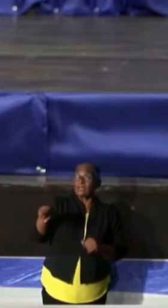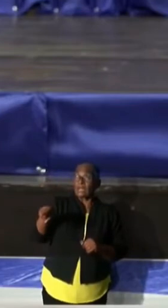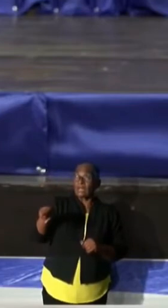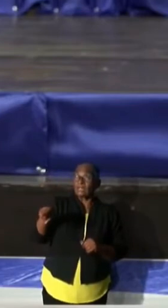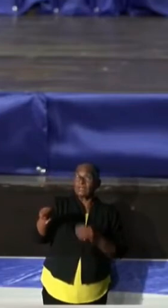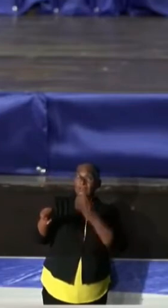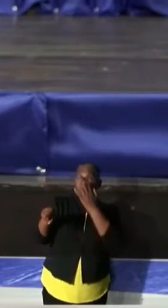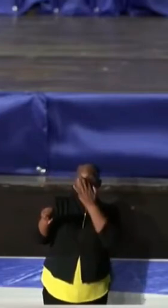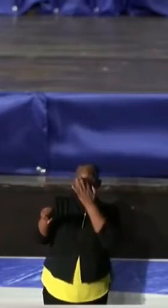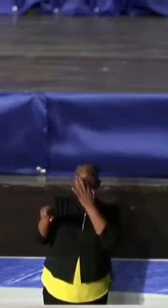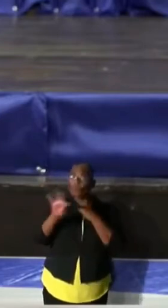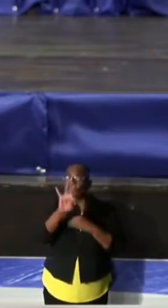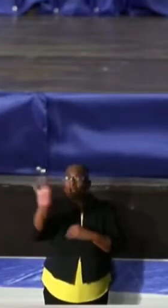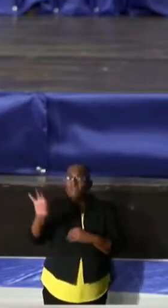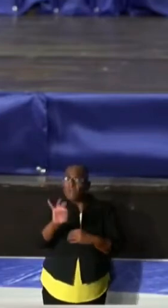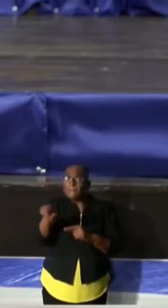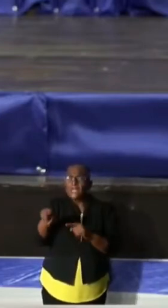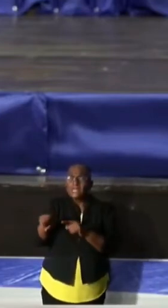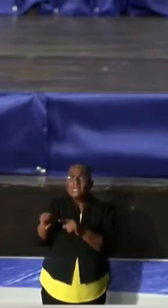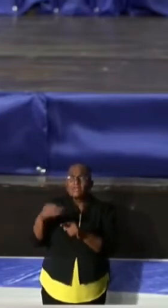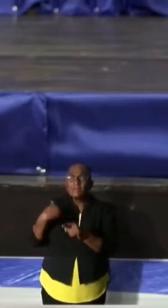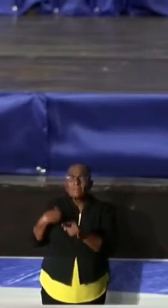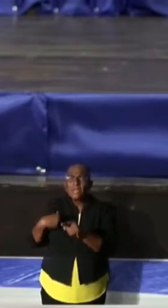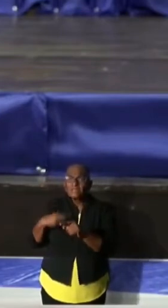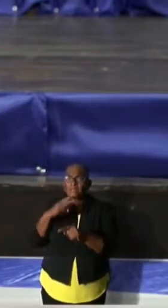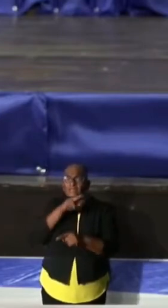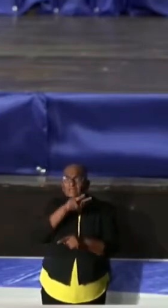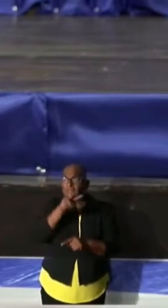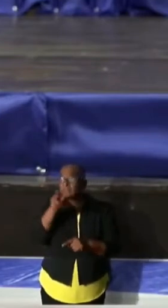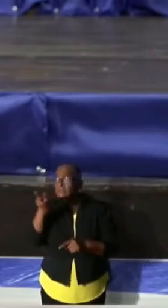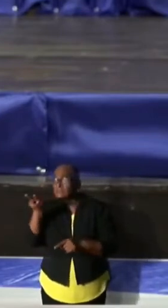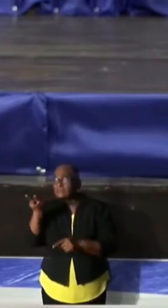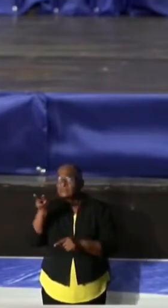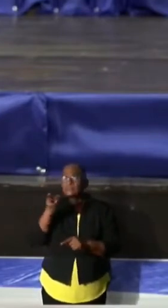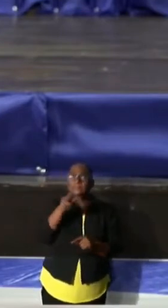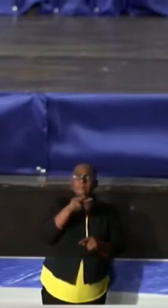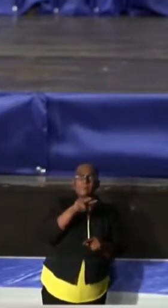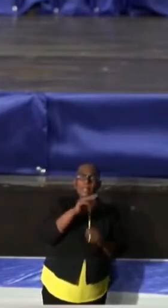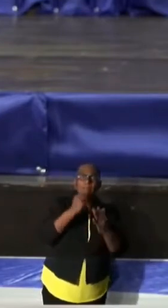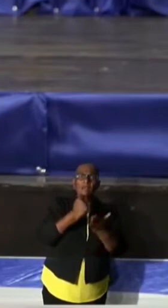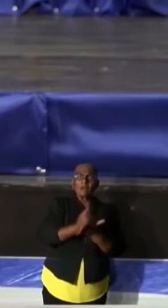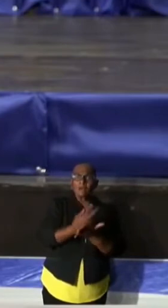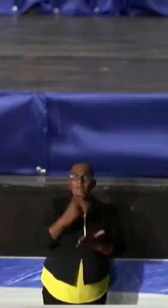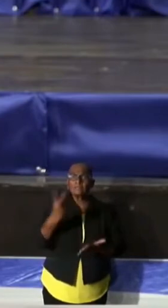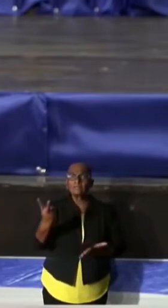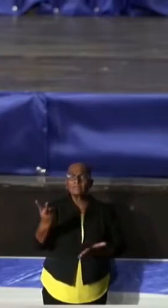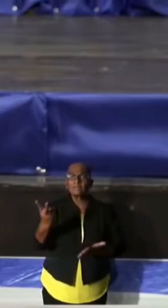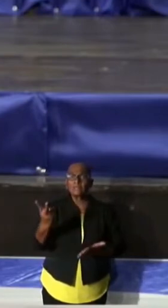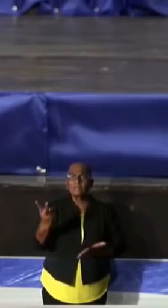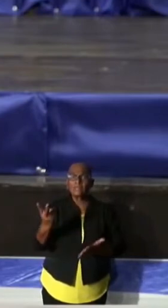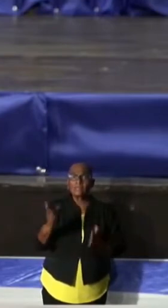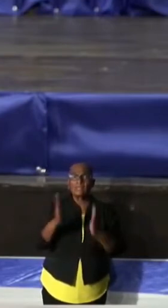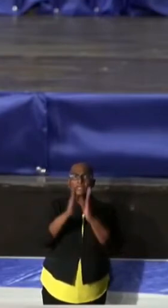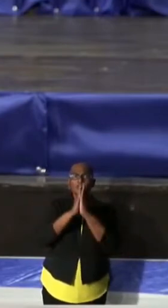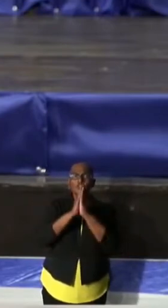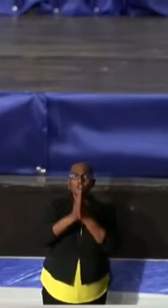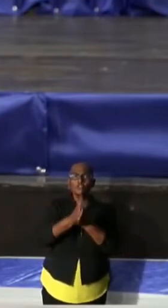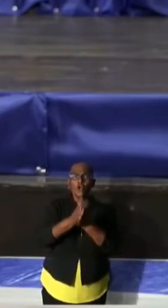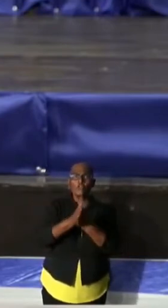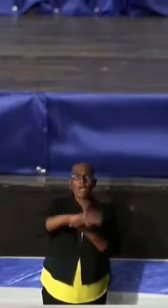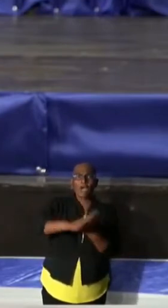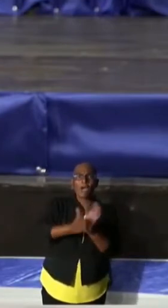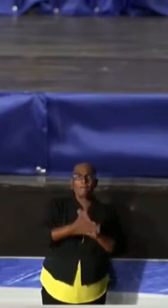zijn familieleden gesignaleerd en geconstateerd dat zij de zondagse markt hebben